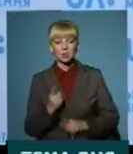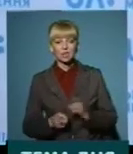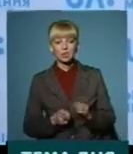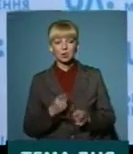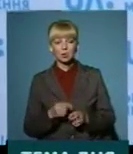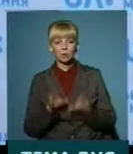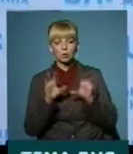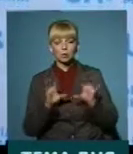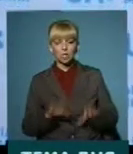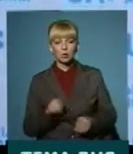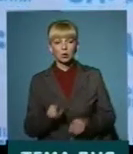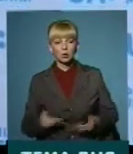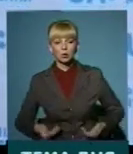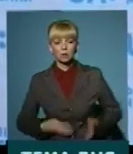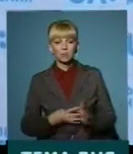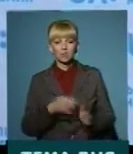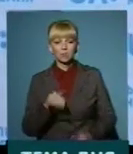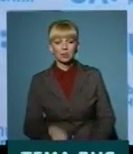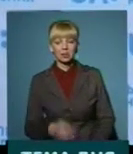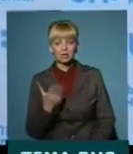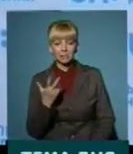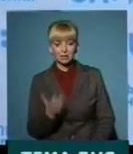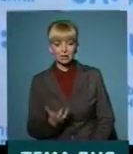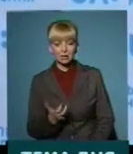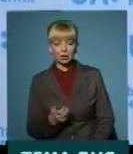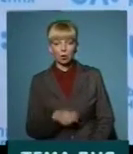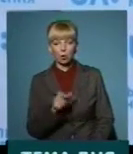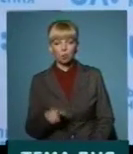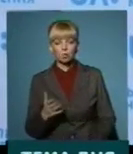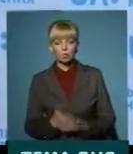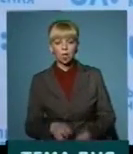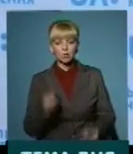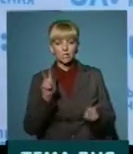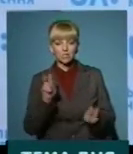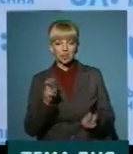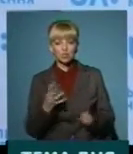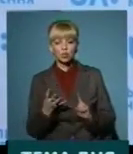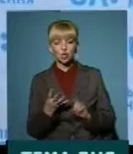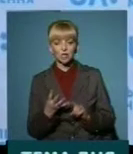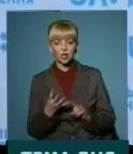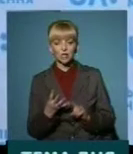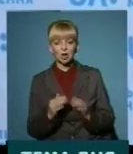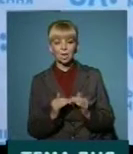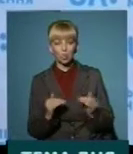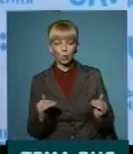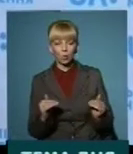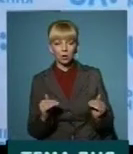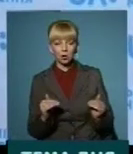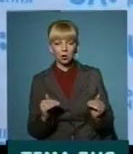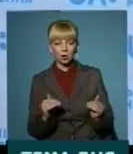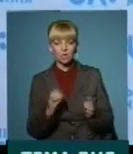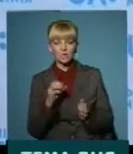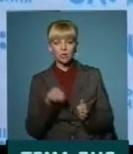чинному законодавстві там проживає 9300 осіб, які мають статус четвертої категорії.